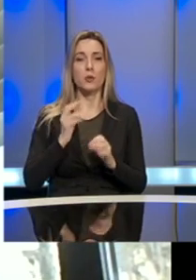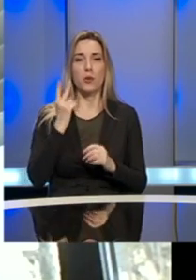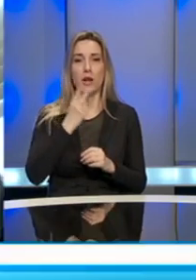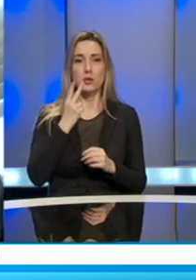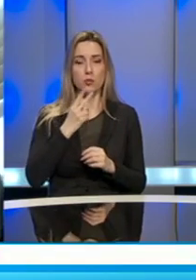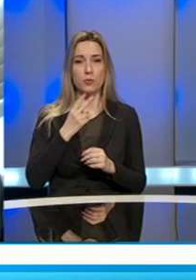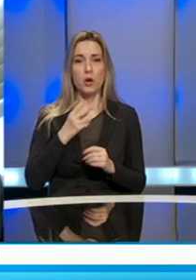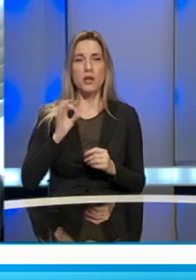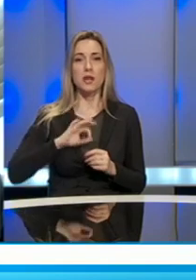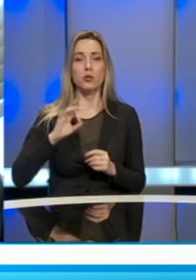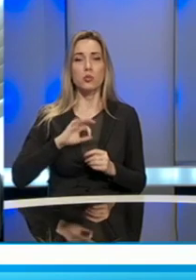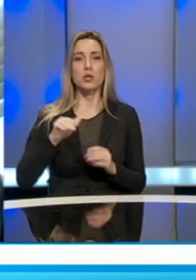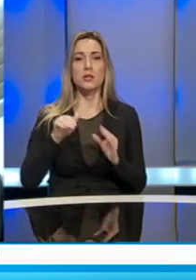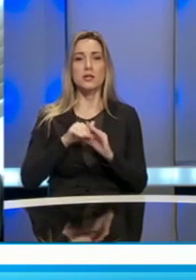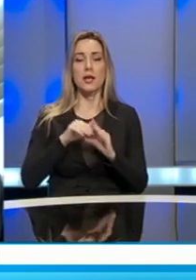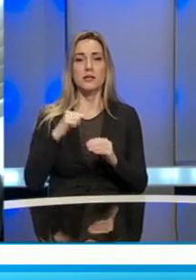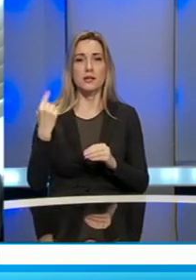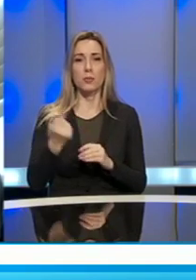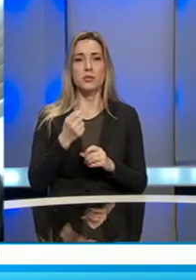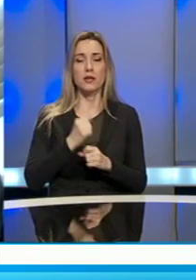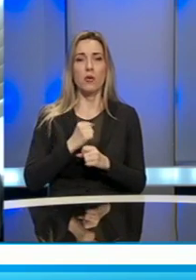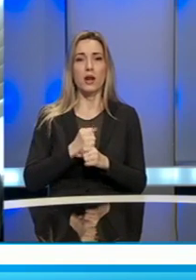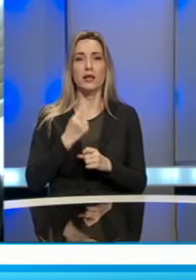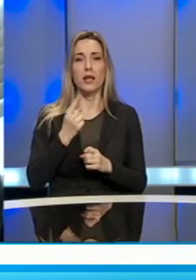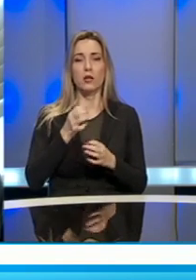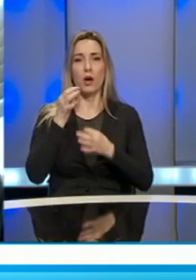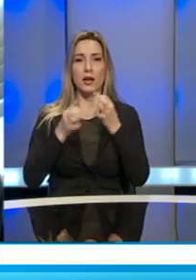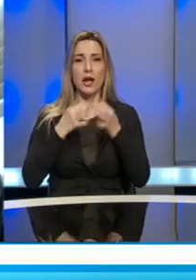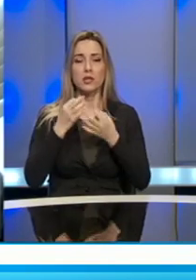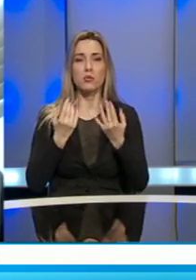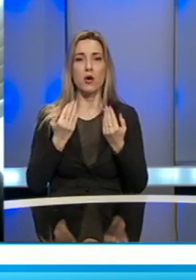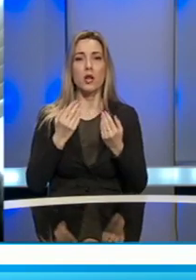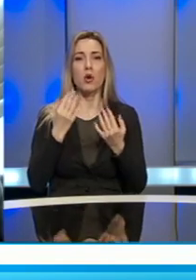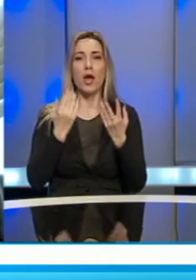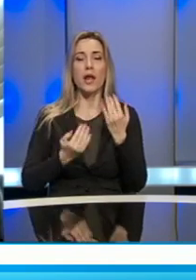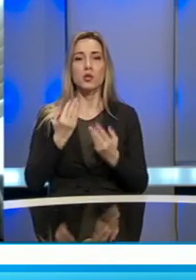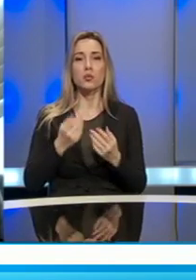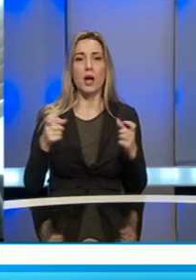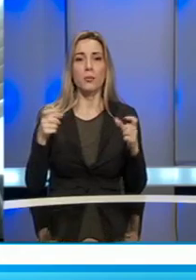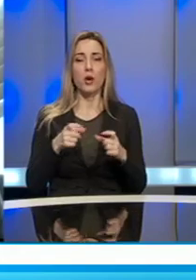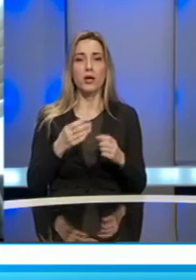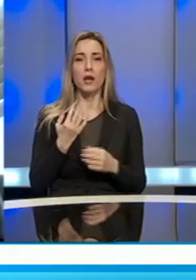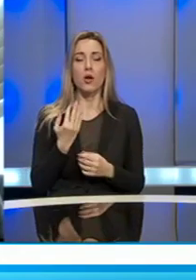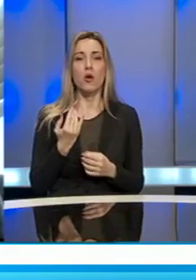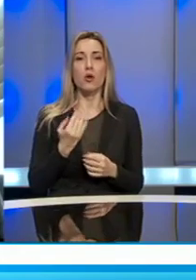razumio, zadužili ste radnike da urade jednu analizu koliko je računa blokirano, koliko je